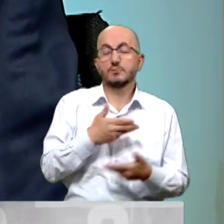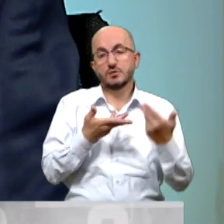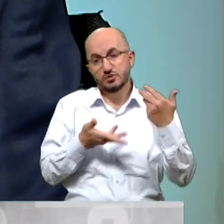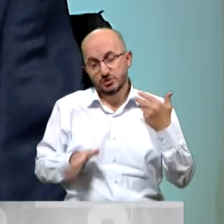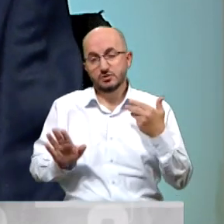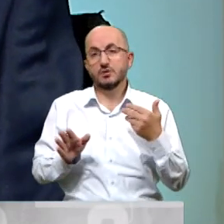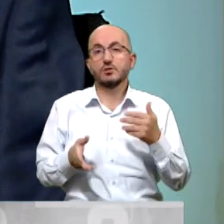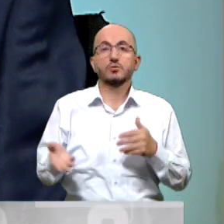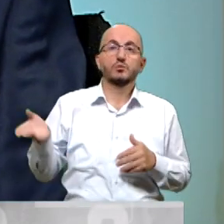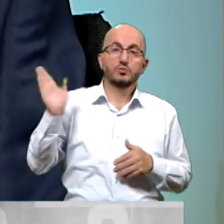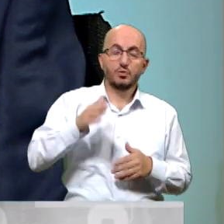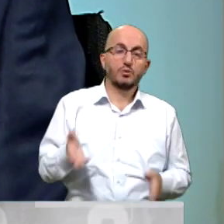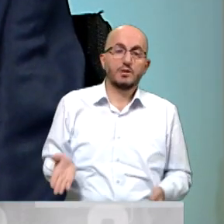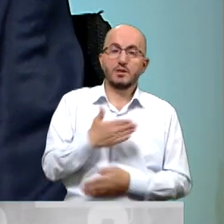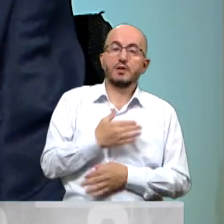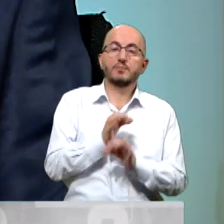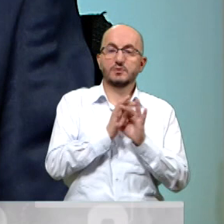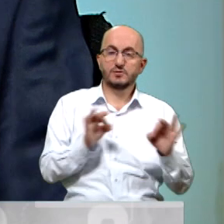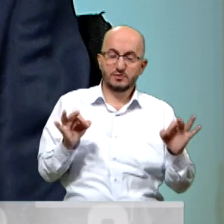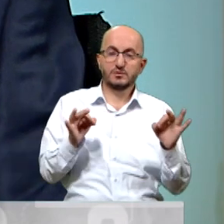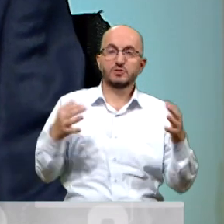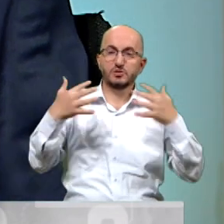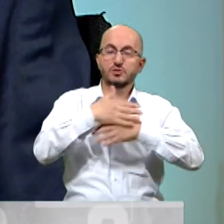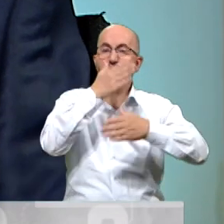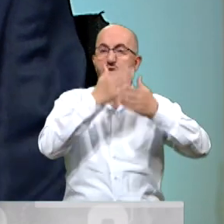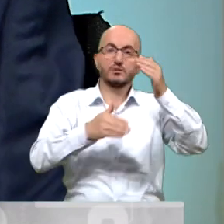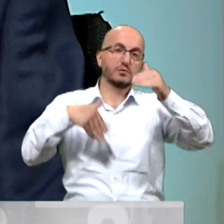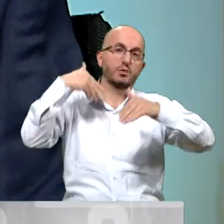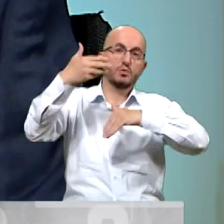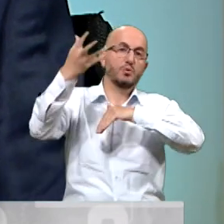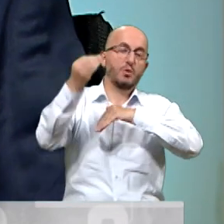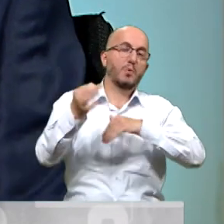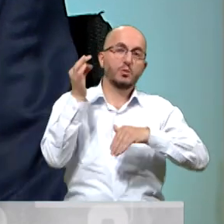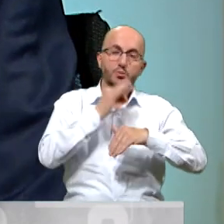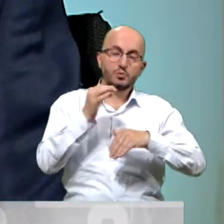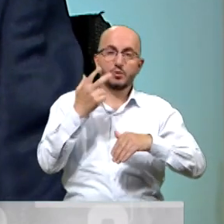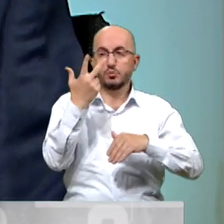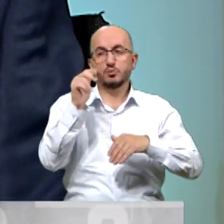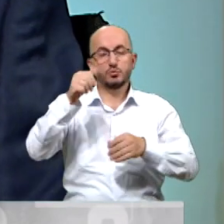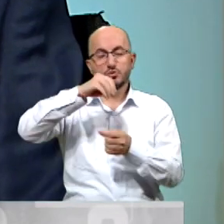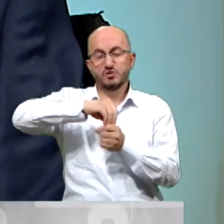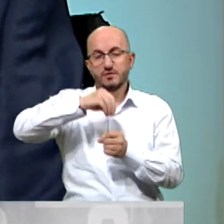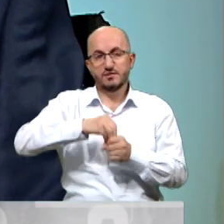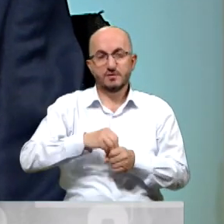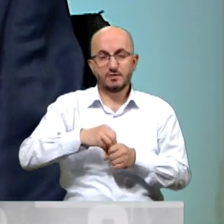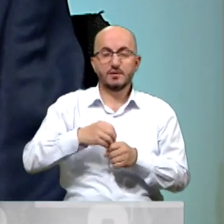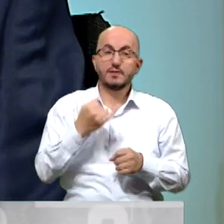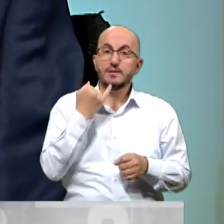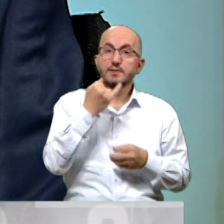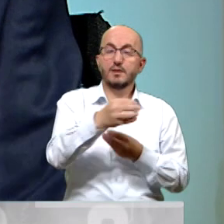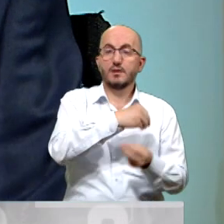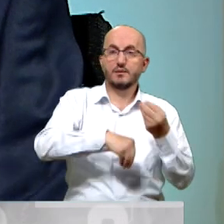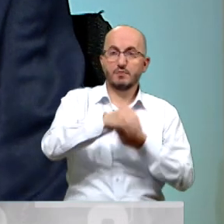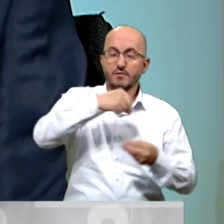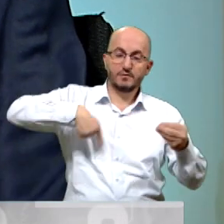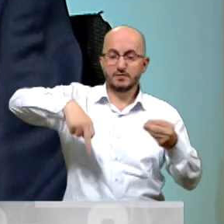sonra ihramsız olarak gece yarısından sonra olmak üzere, yani o üç gün içerisinde ziyaret tevafını